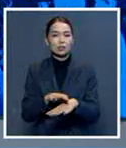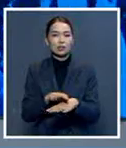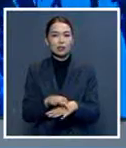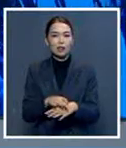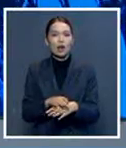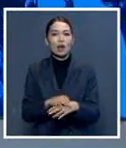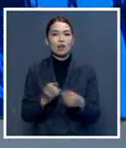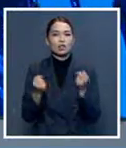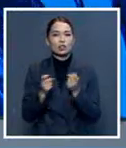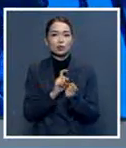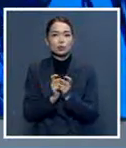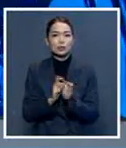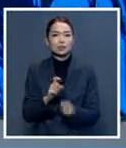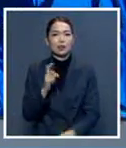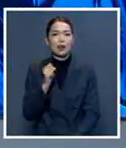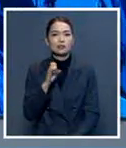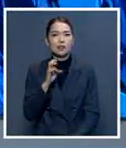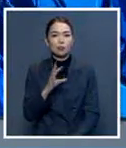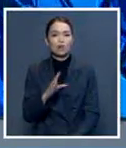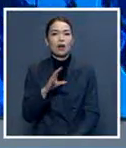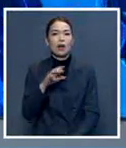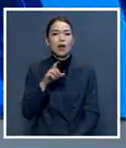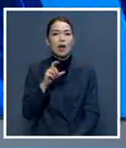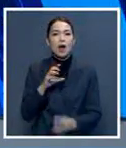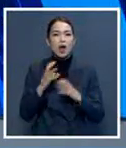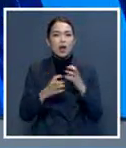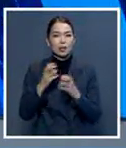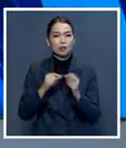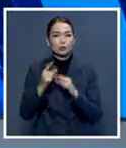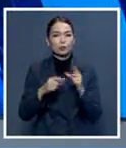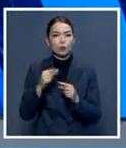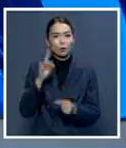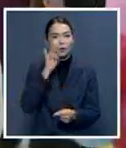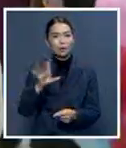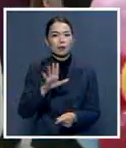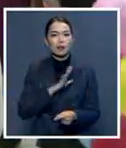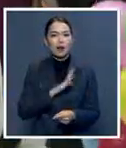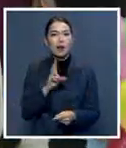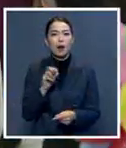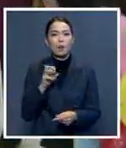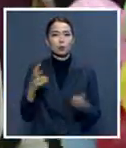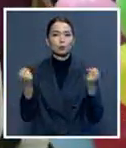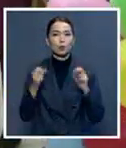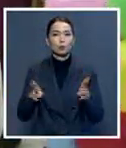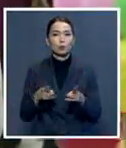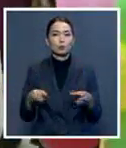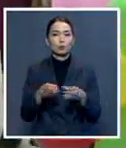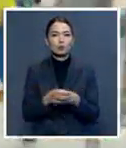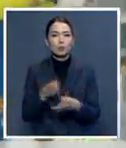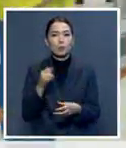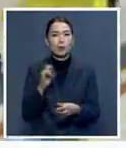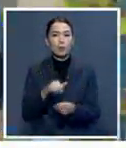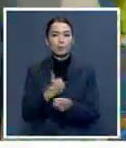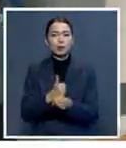жекпе-жегінен Сағынбек Хасанов әлем чемпион атанды. Ол атыраулық Камал спорт клубының шәкірті. Байрақты бәсекеге қатысқан